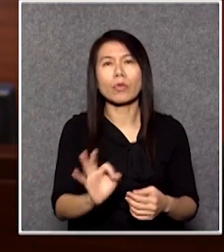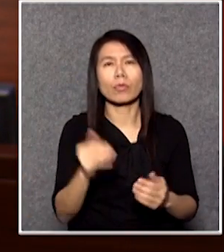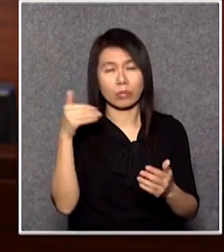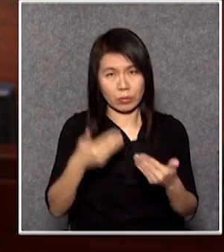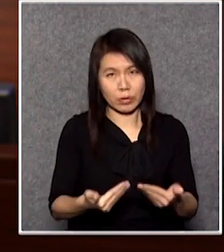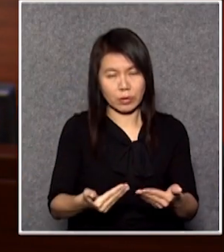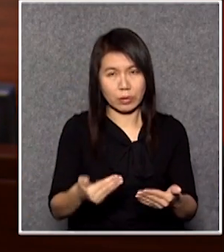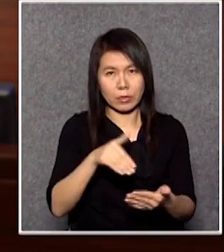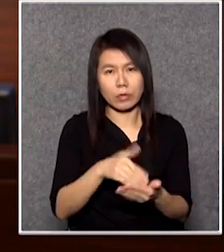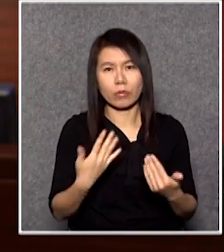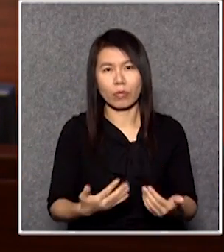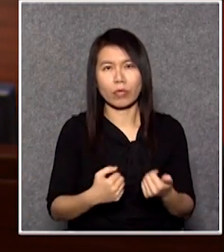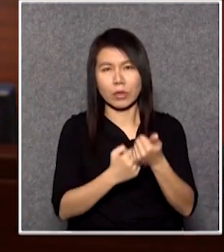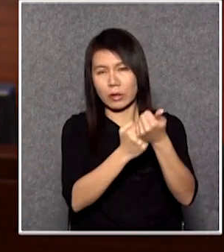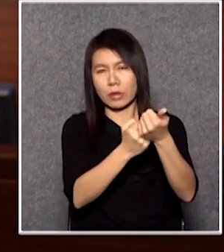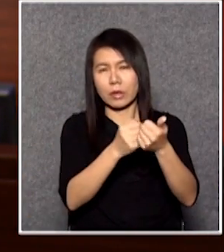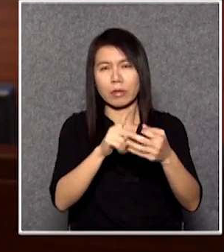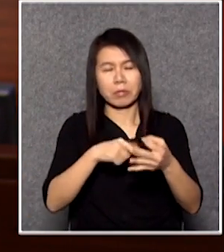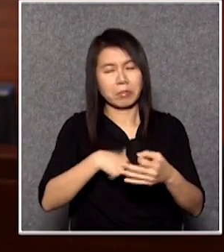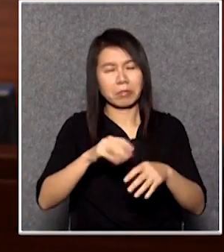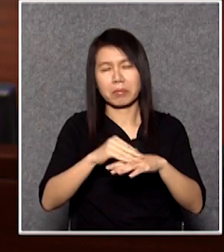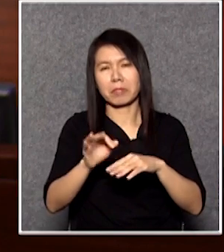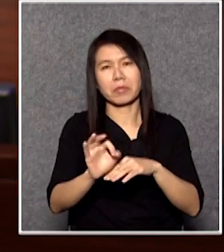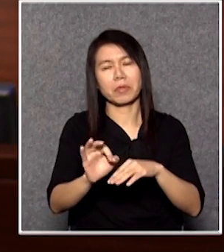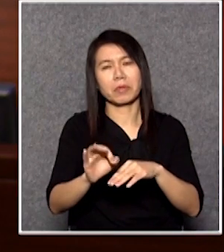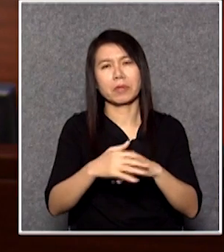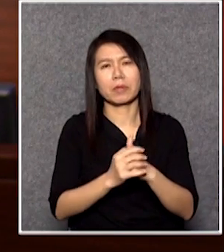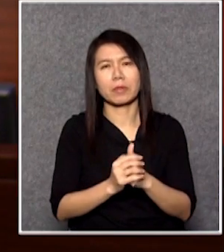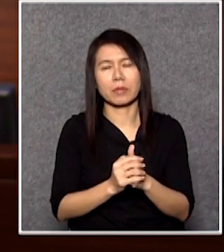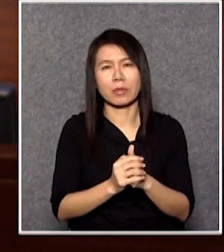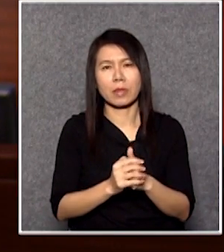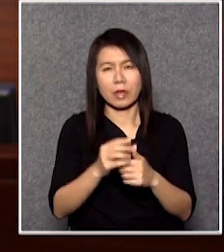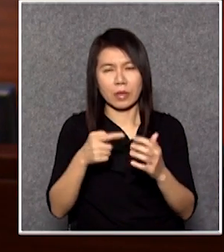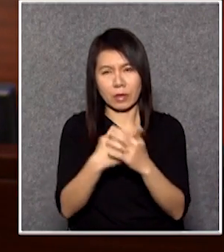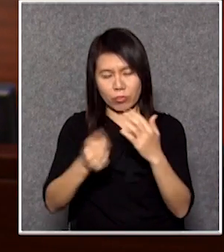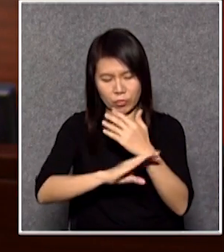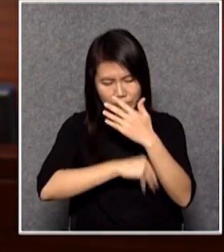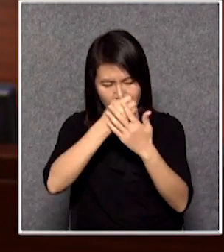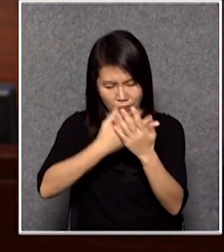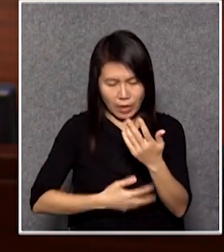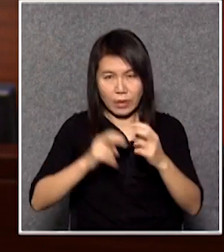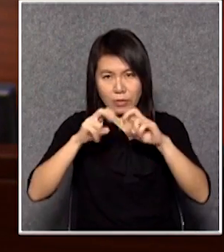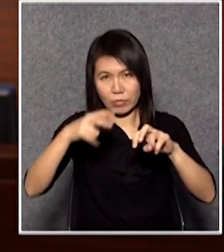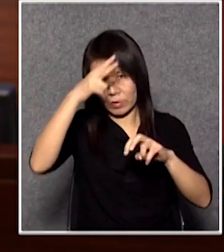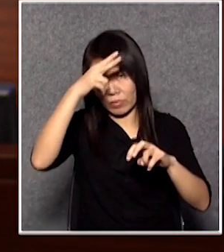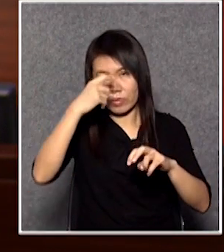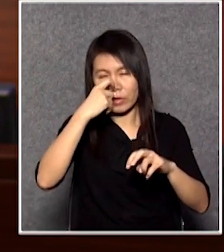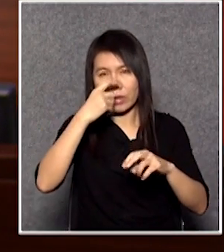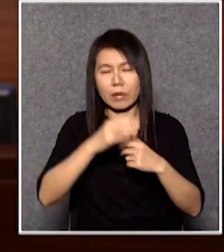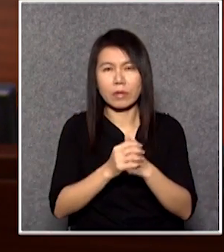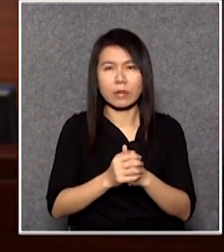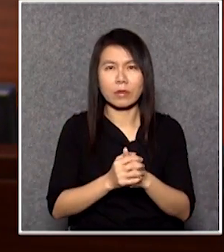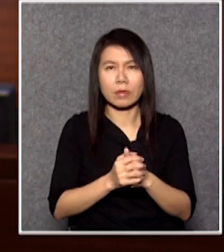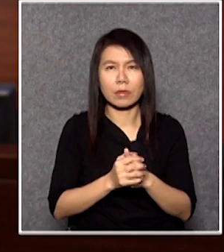係唔支持毛孟靜提出呢個權力特權法去調查梁振英就呢、這個。